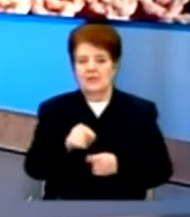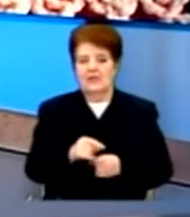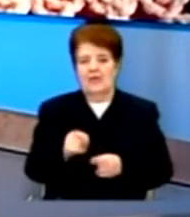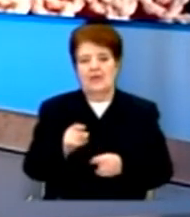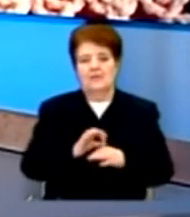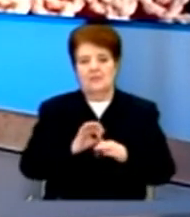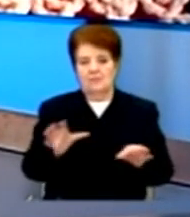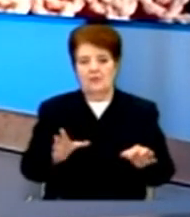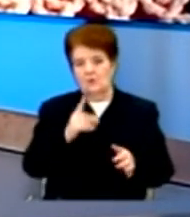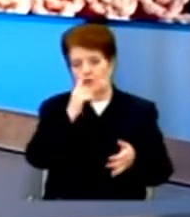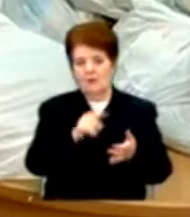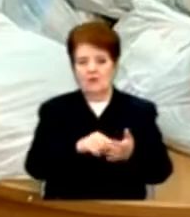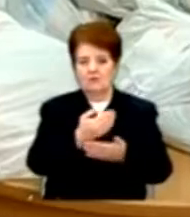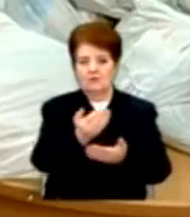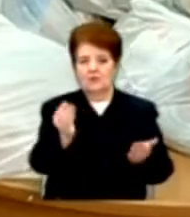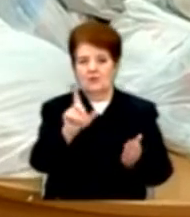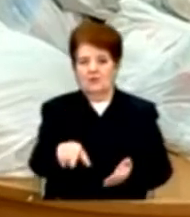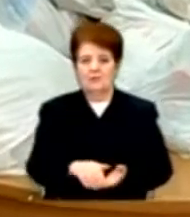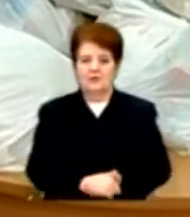pe mesele nevoiașilor.